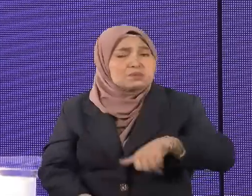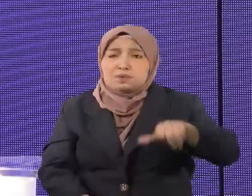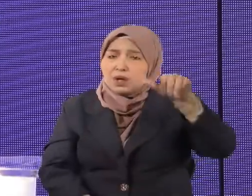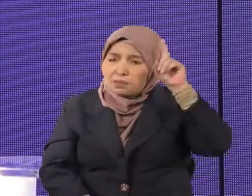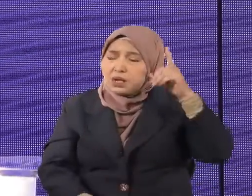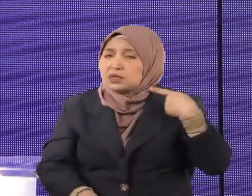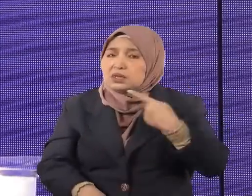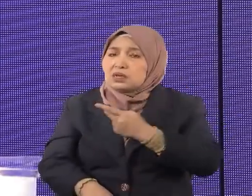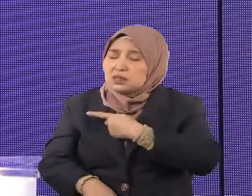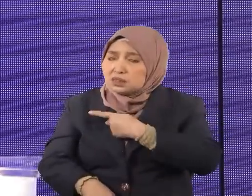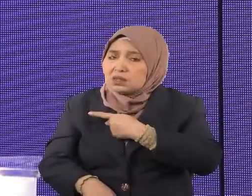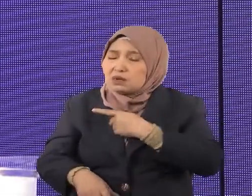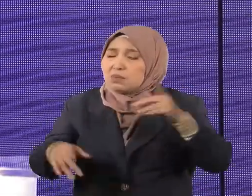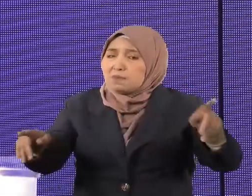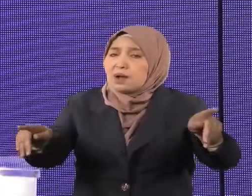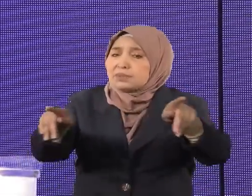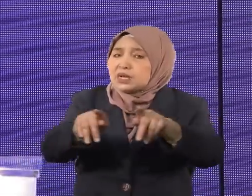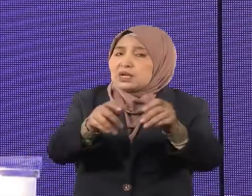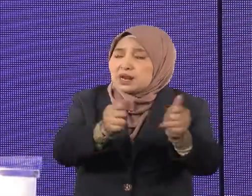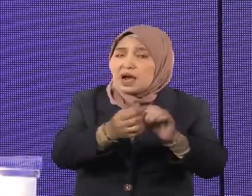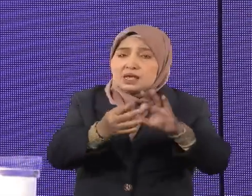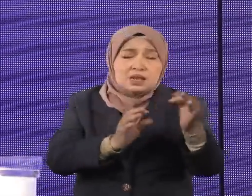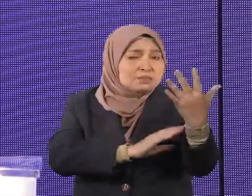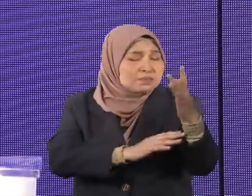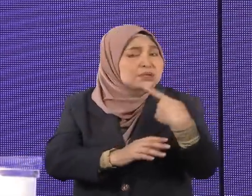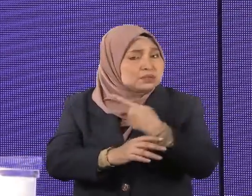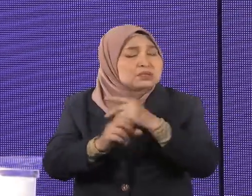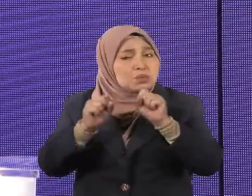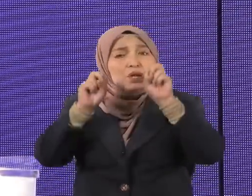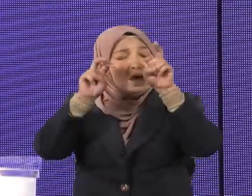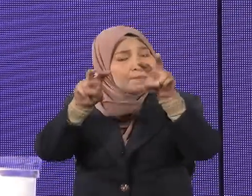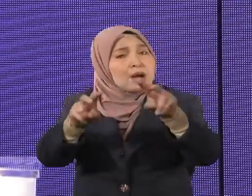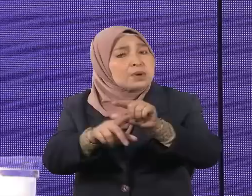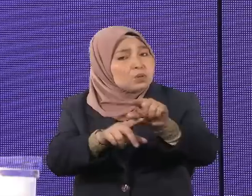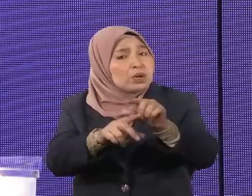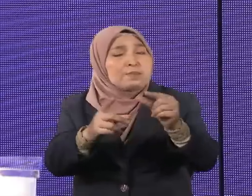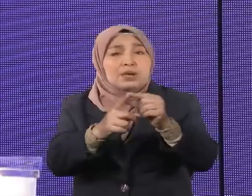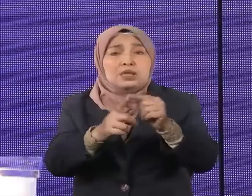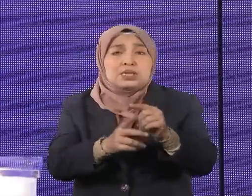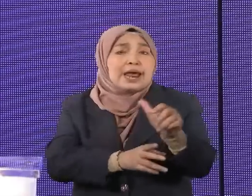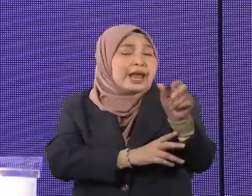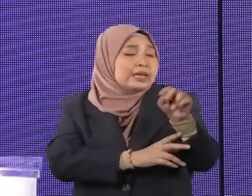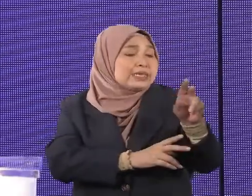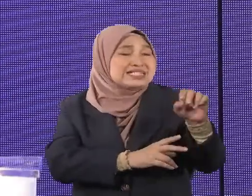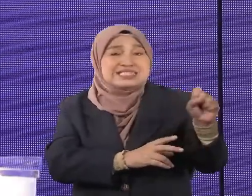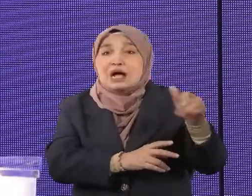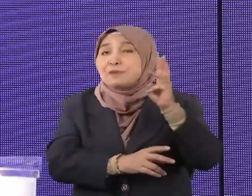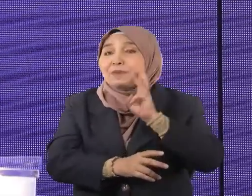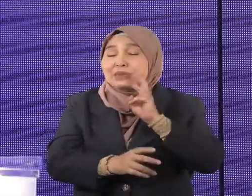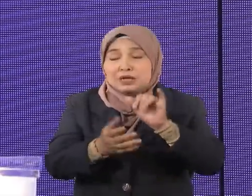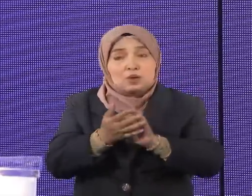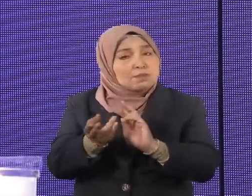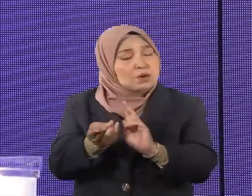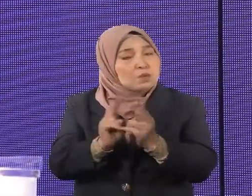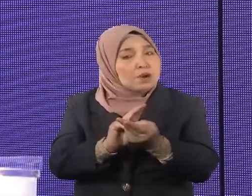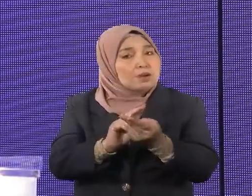kita kontrakan dengan ayat 15 ini nanti, kita akan nampak bahawa penggunaan perkataan An-Nisa pada ayat 14 ini berubah